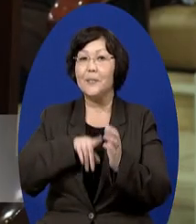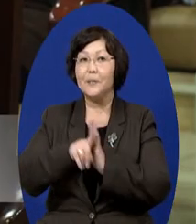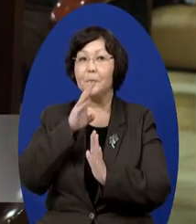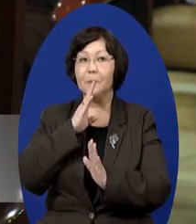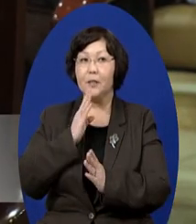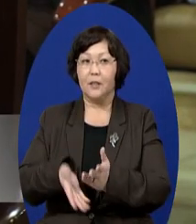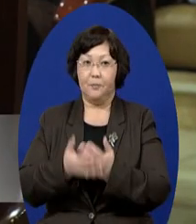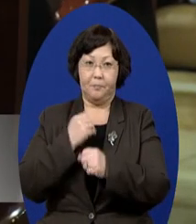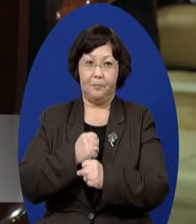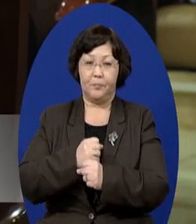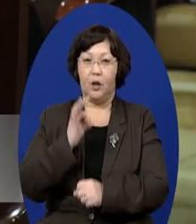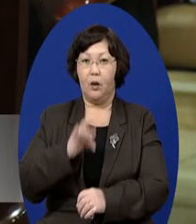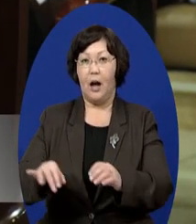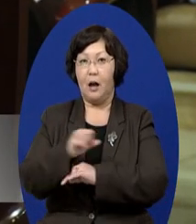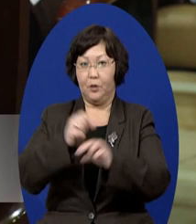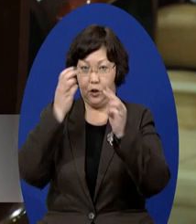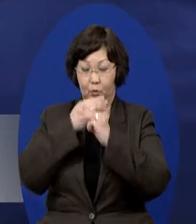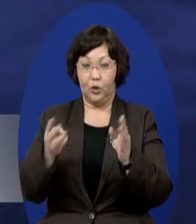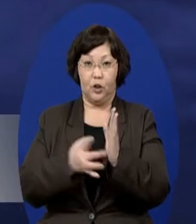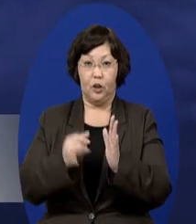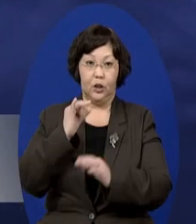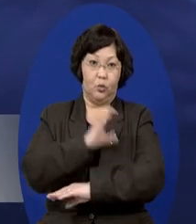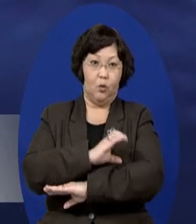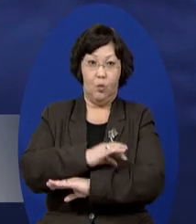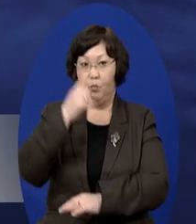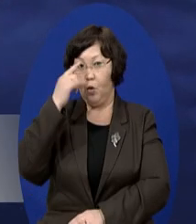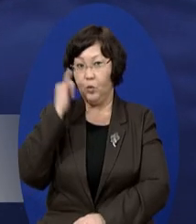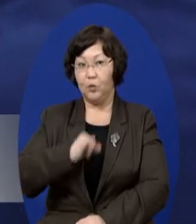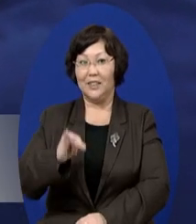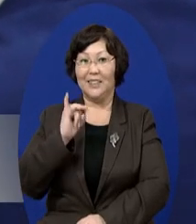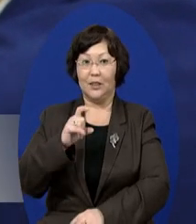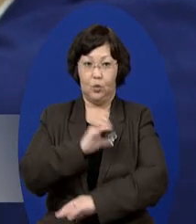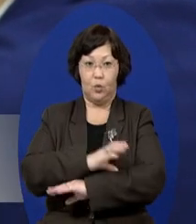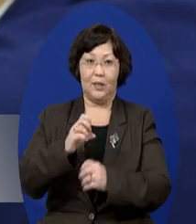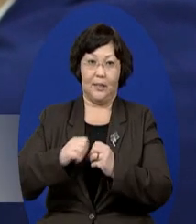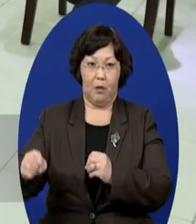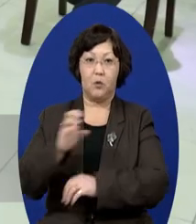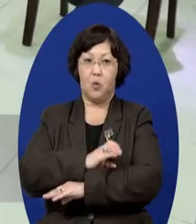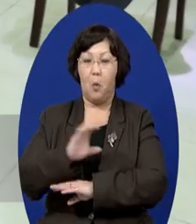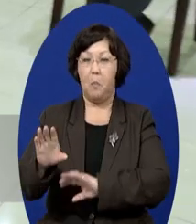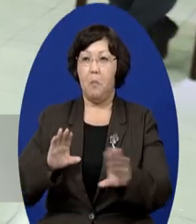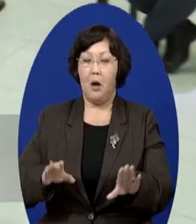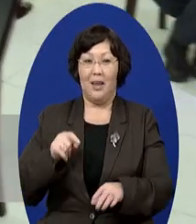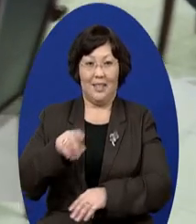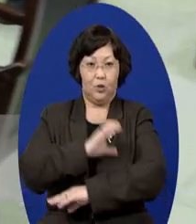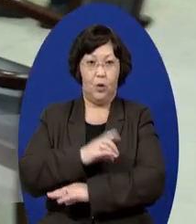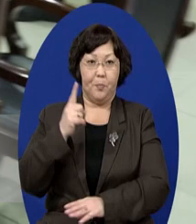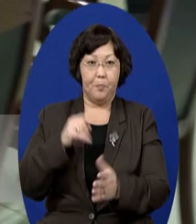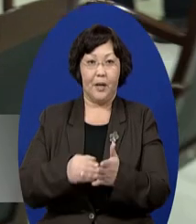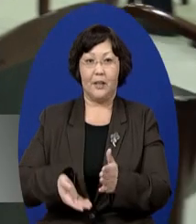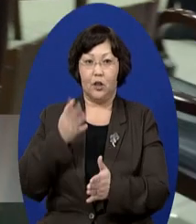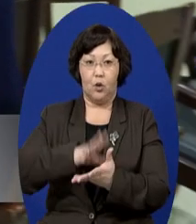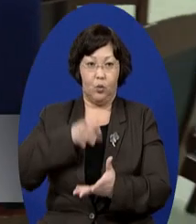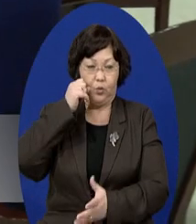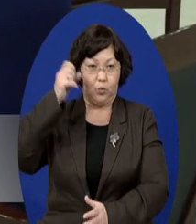байгаа. Орхон аймагт шинжлэх ухаан технологийн их сургууль болон Монгол Улсын их сургуулийн салбар сургуулиуд бий. Өнөөдөр эдгээр сургуульд 1000 орчим оюутан